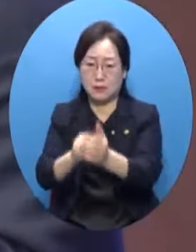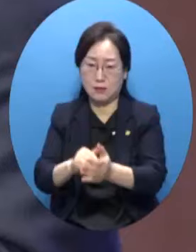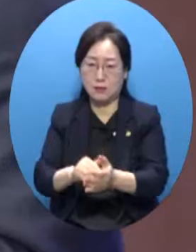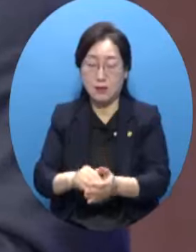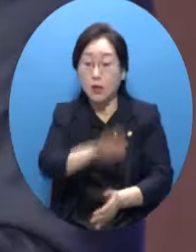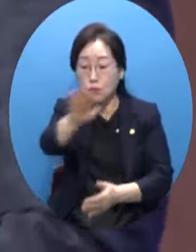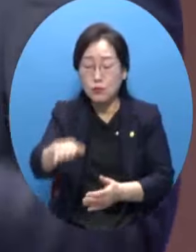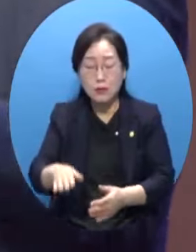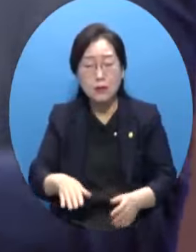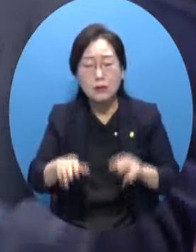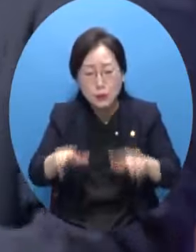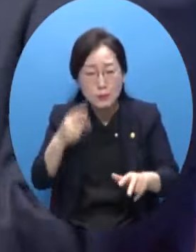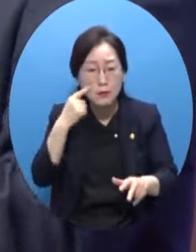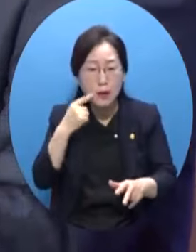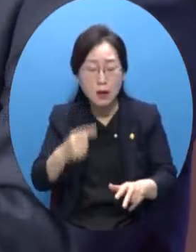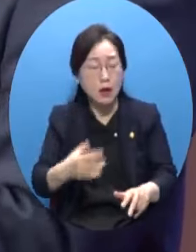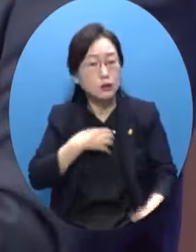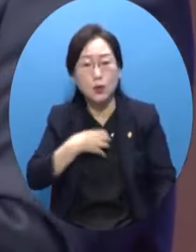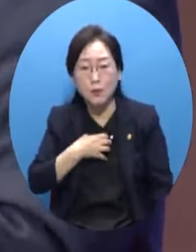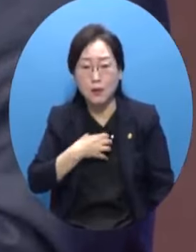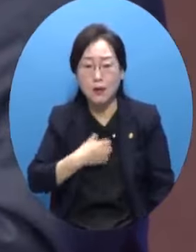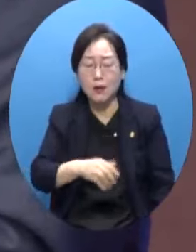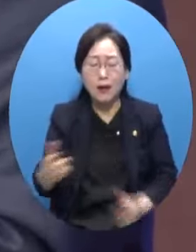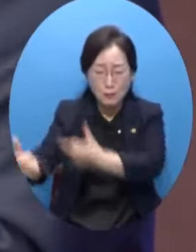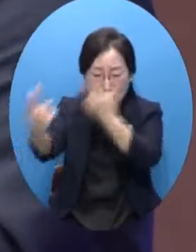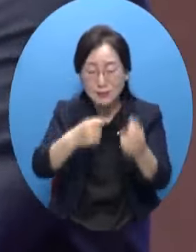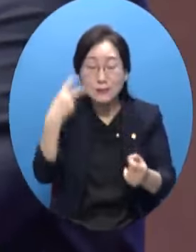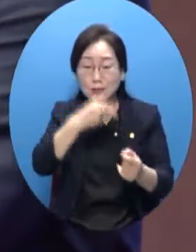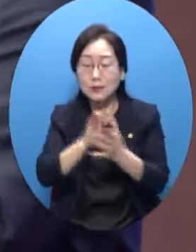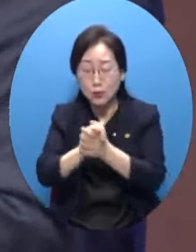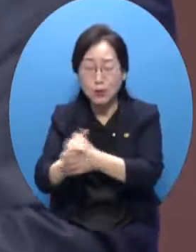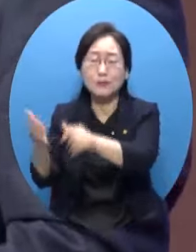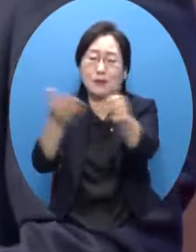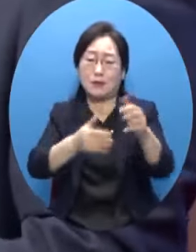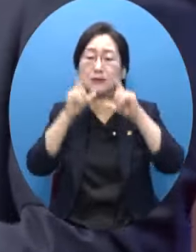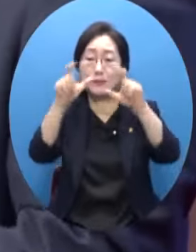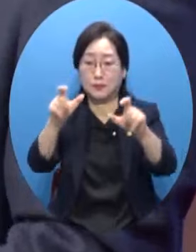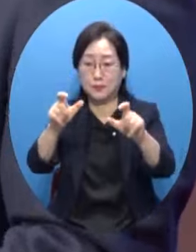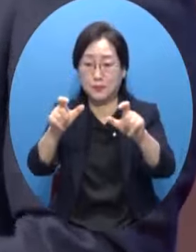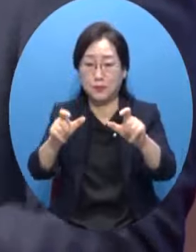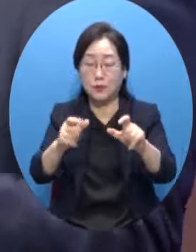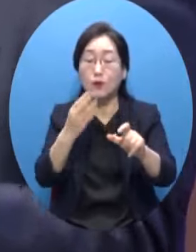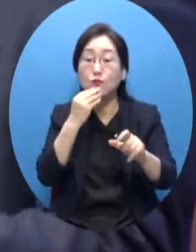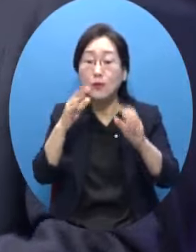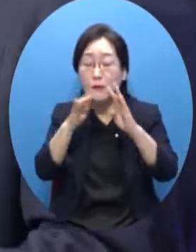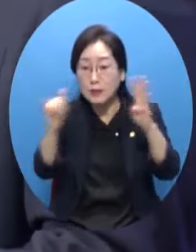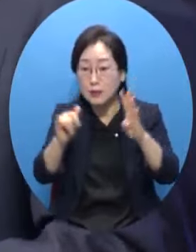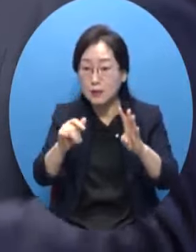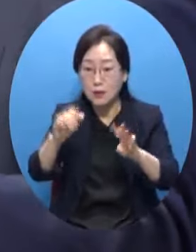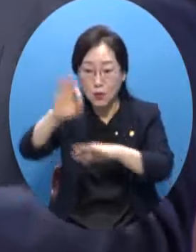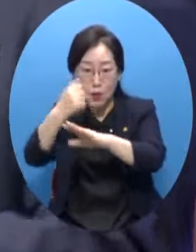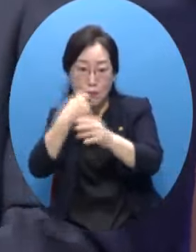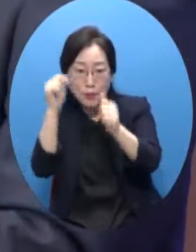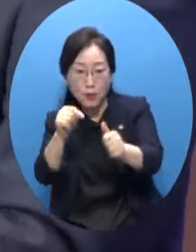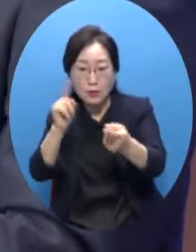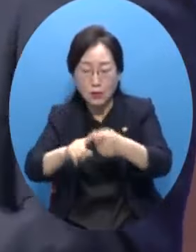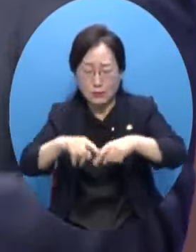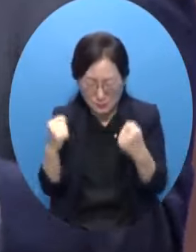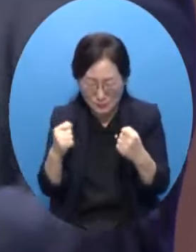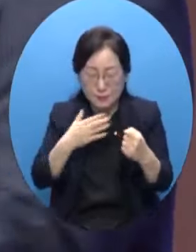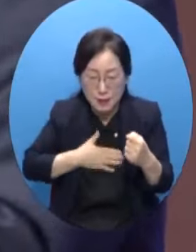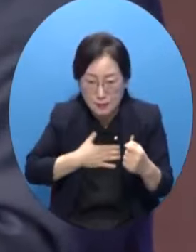위기에 처했습니다. 여러분 함께 금식하며 기도합시다. 선포했을 때 유다 백성들이 왕의 말씀을 듣고